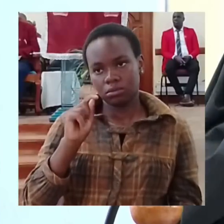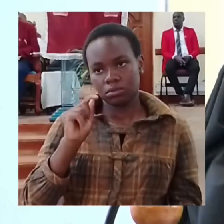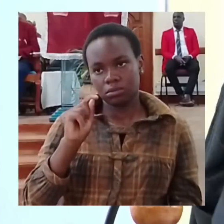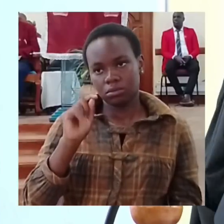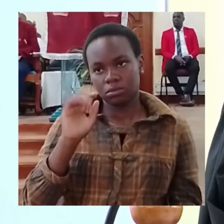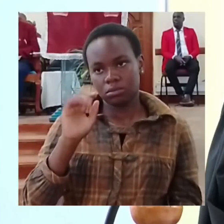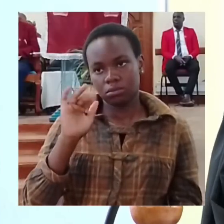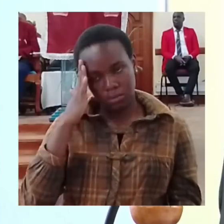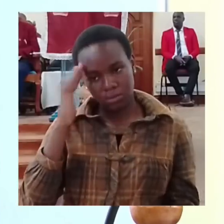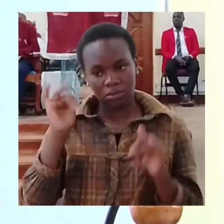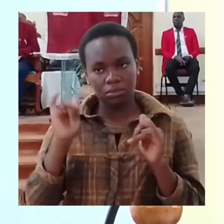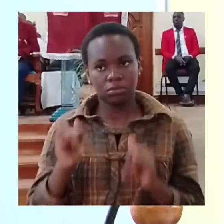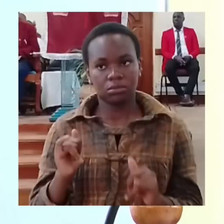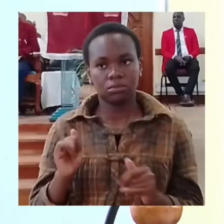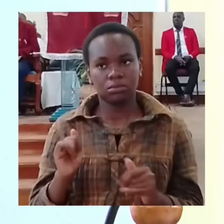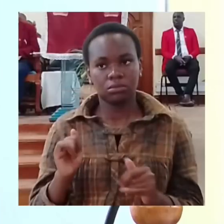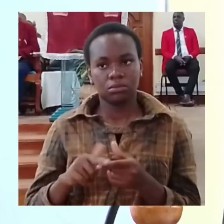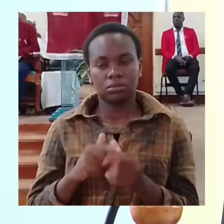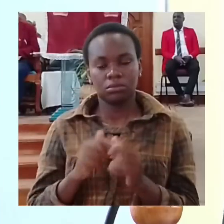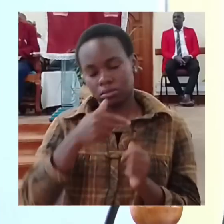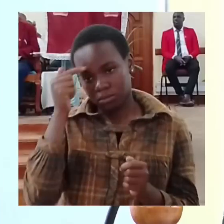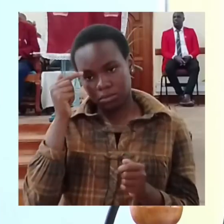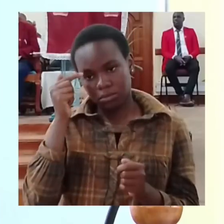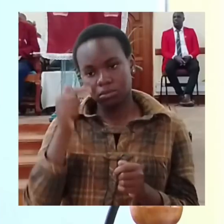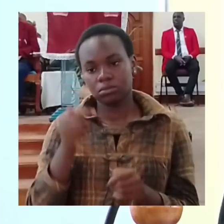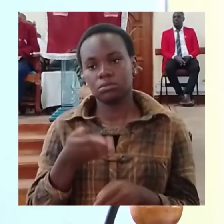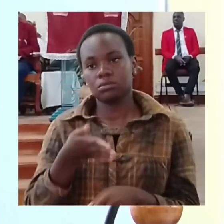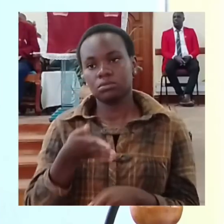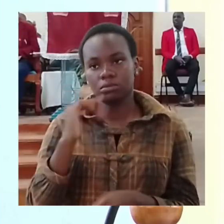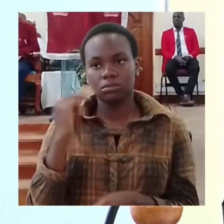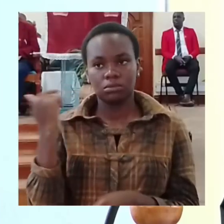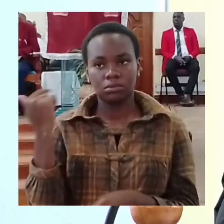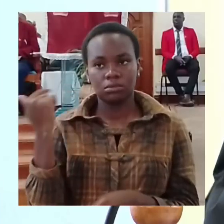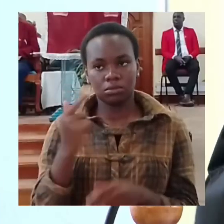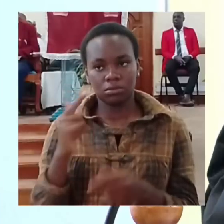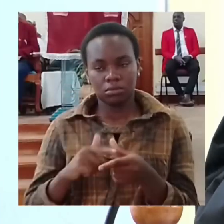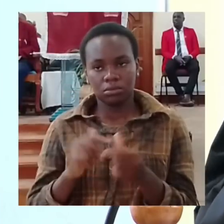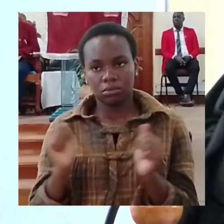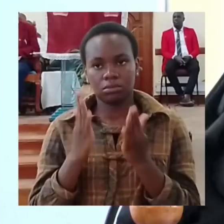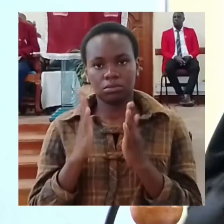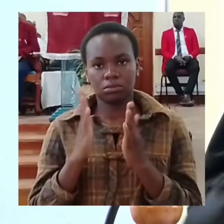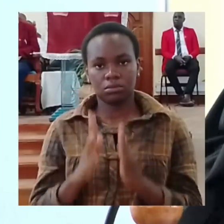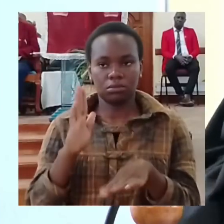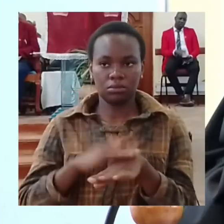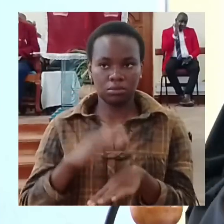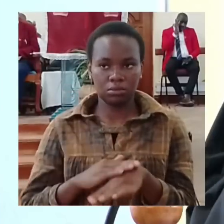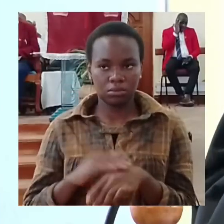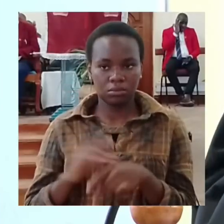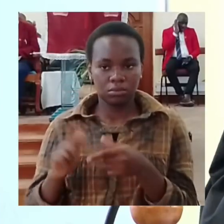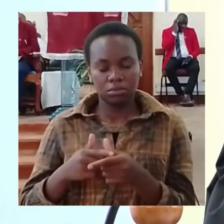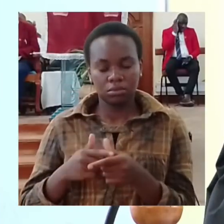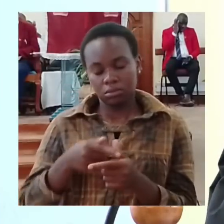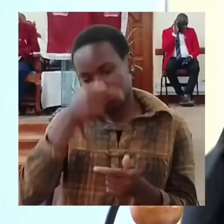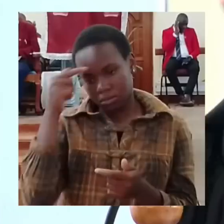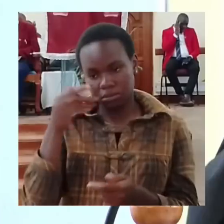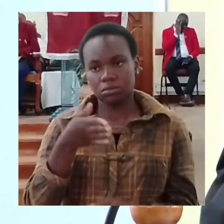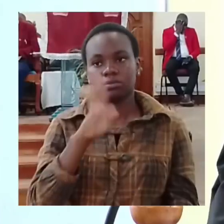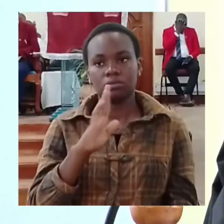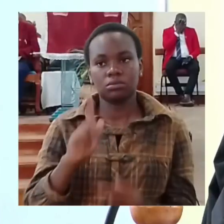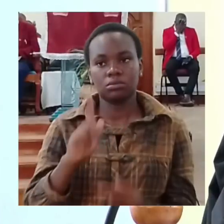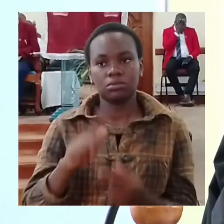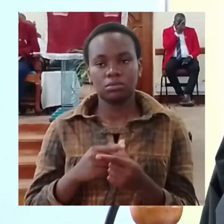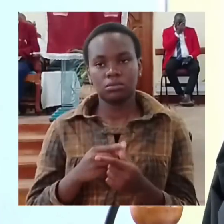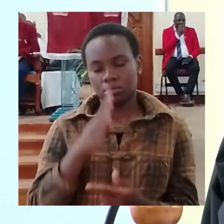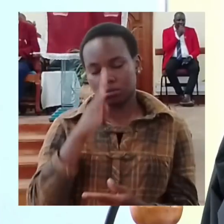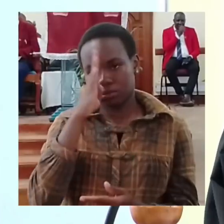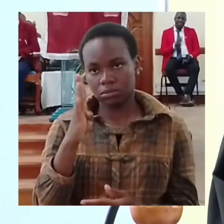ũrĩa tũrĩ nĩ ũndũ wa Ngai. Kũhonoka gwakwa kwega ndĩ mwega tondũ wa Ngai. Na ndamwĩrire